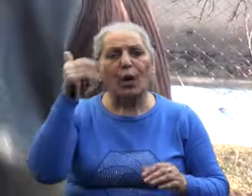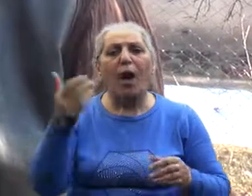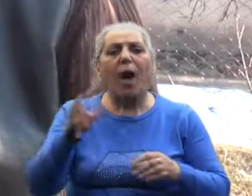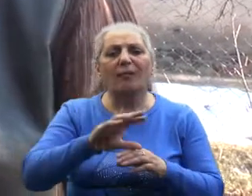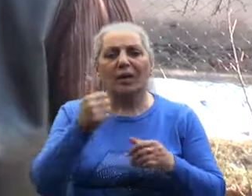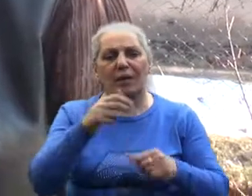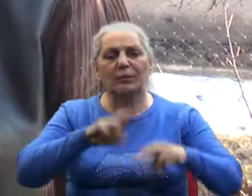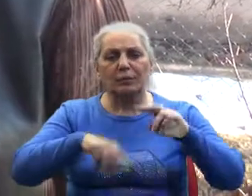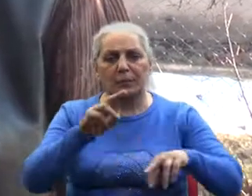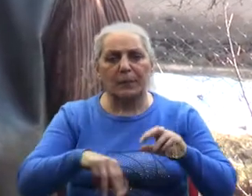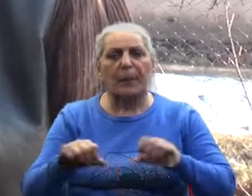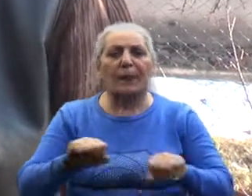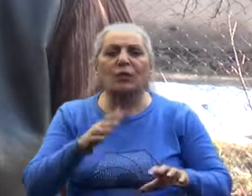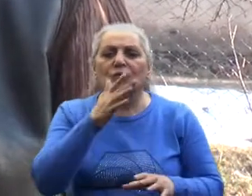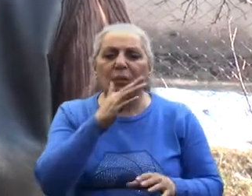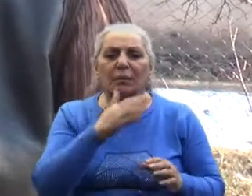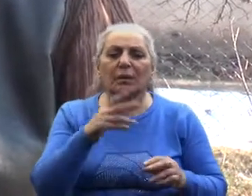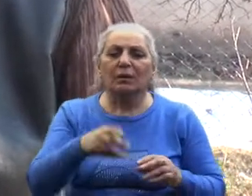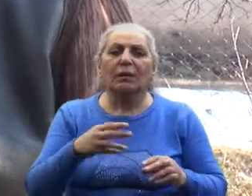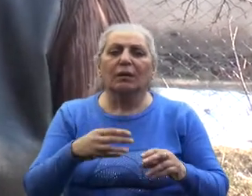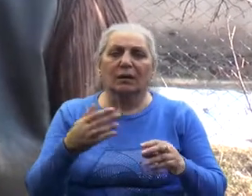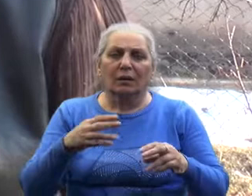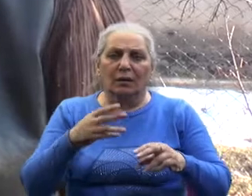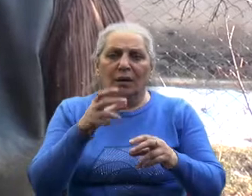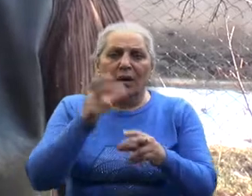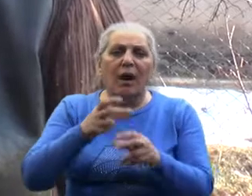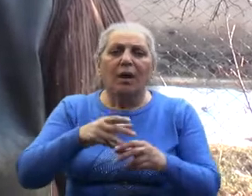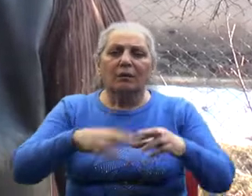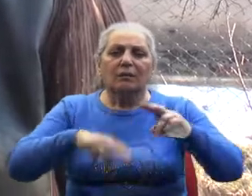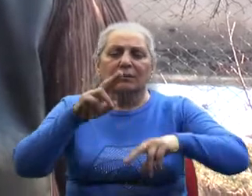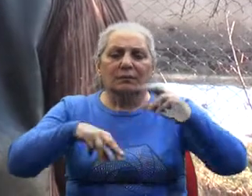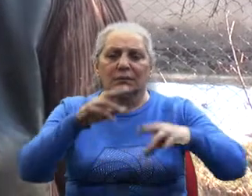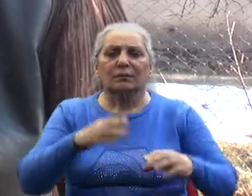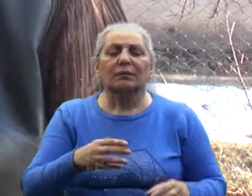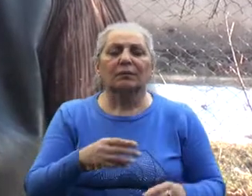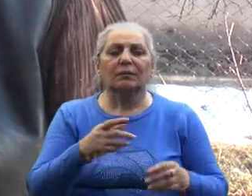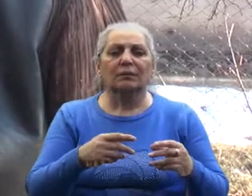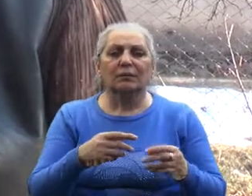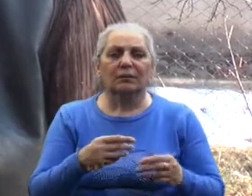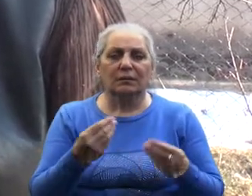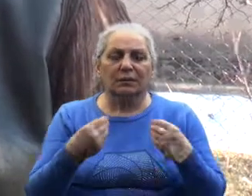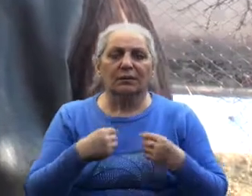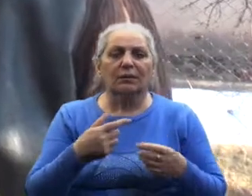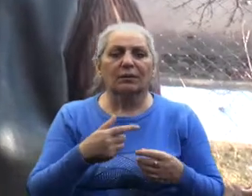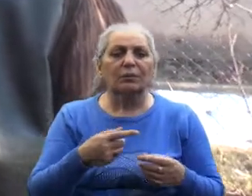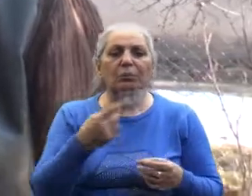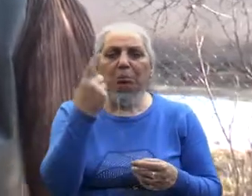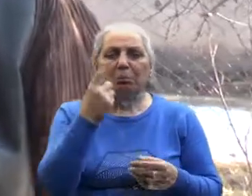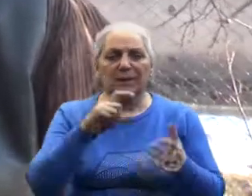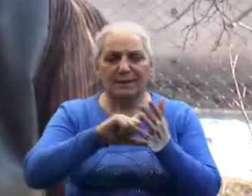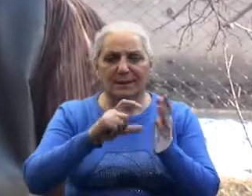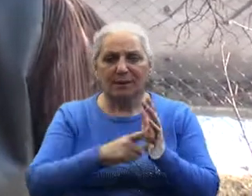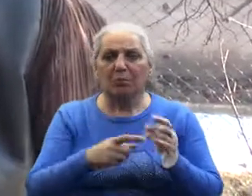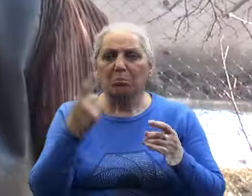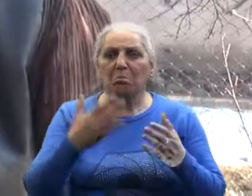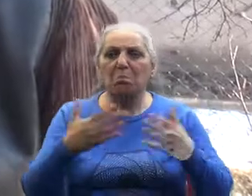քարի տներ էր, որ 1900 տներ ունենք։ Իսկ քանի սենյակ, ինչ տիպ։ Մի հատ մեծ զալ էր։ Զալ էր, կուխնի